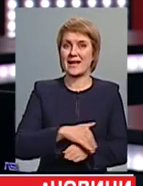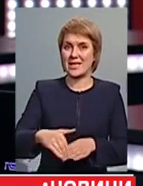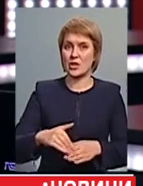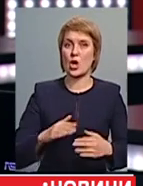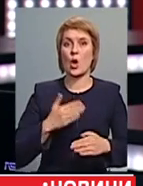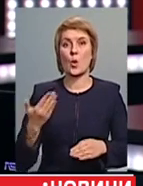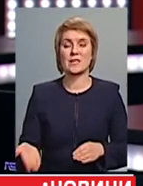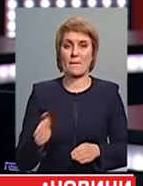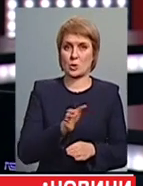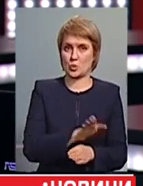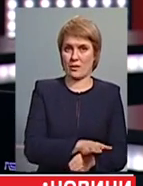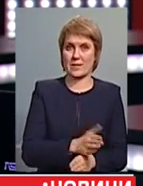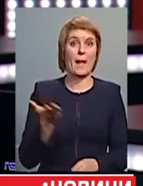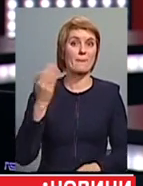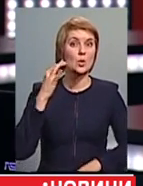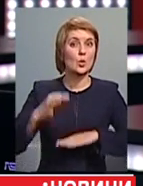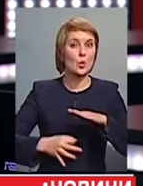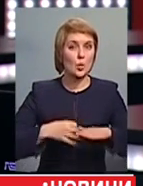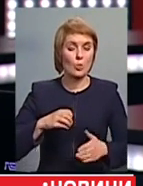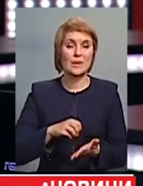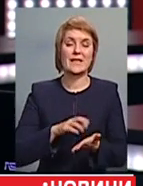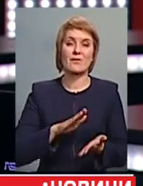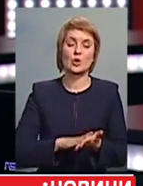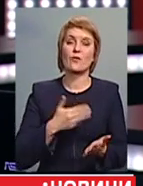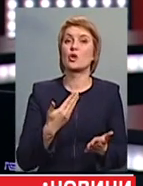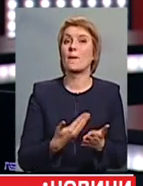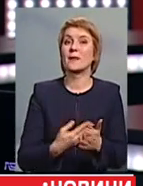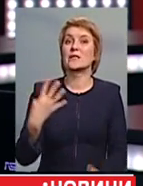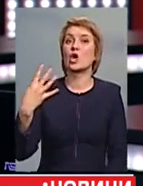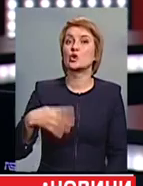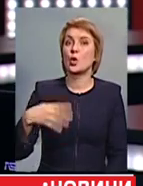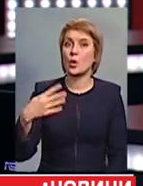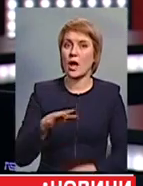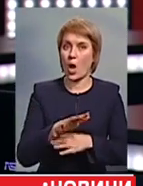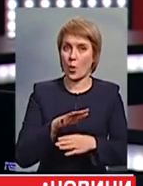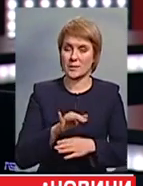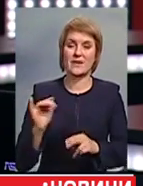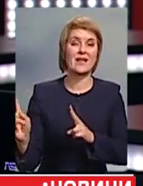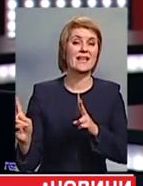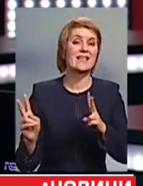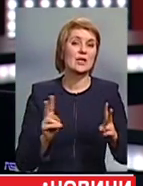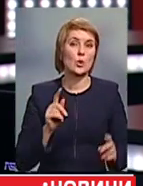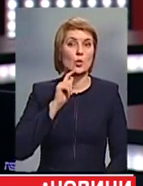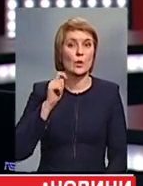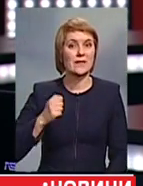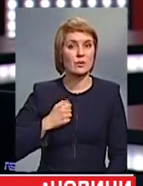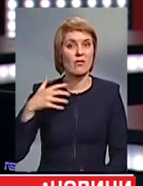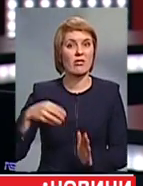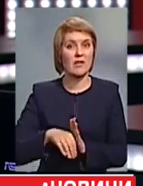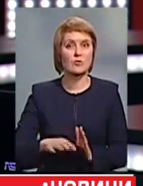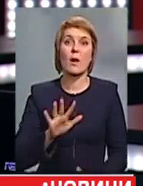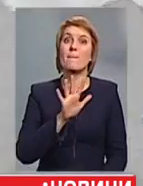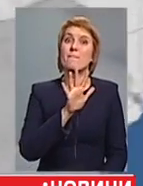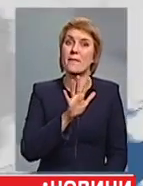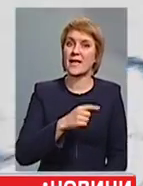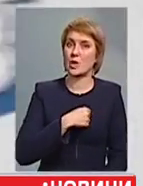Олександр Матузяник. За минулу добу зафіксовано близько 40 обстрілів. Ніхто з українських військових не загинув, 5 бійців поранено. А